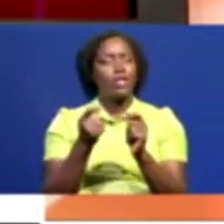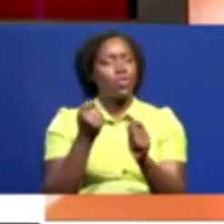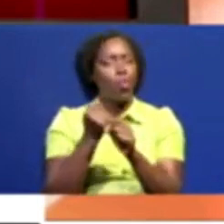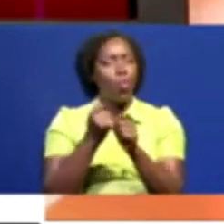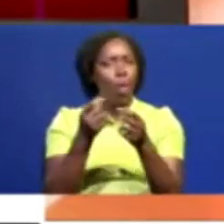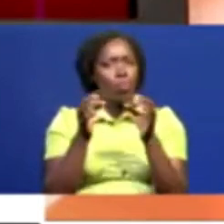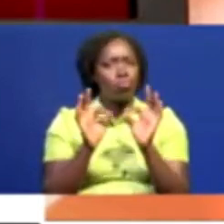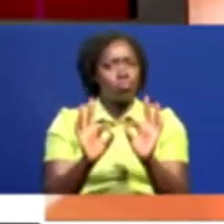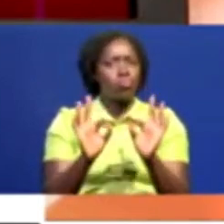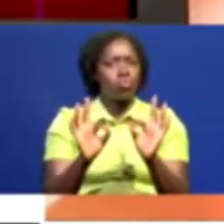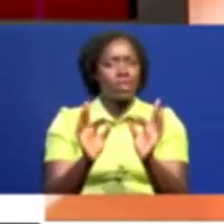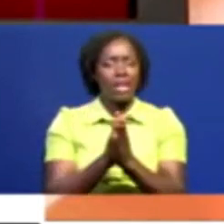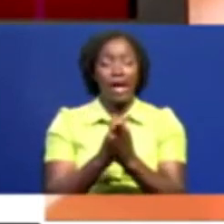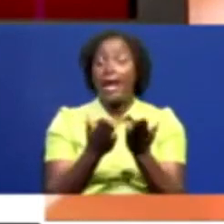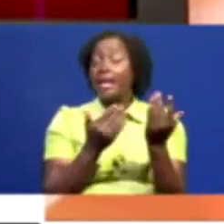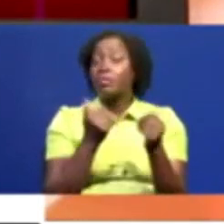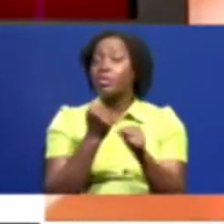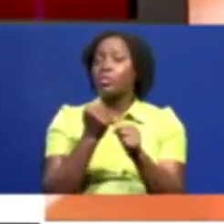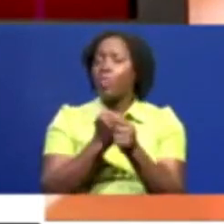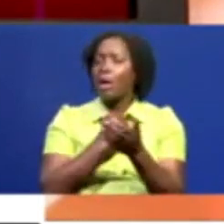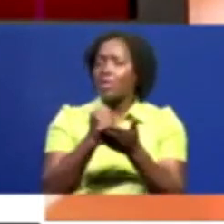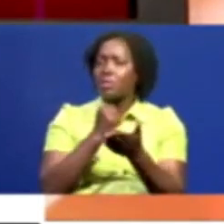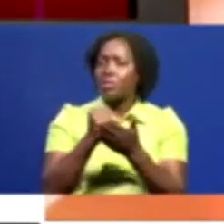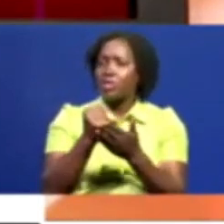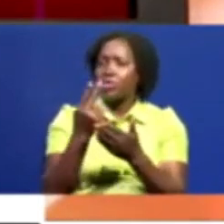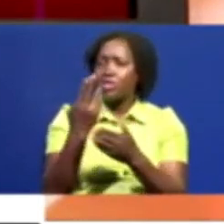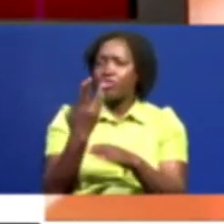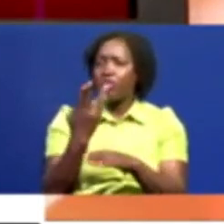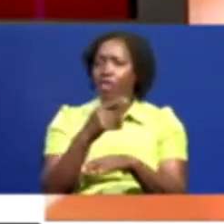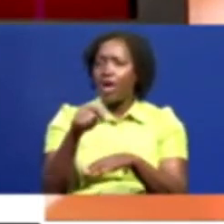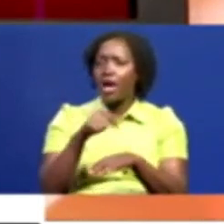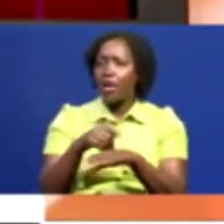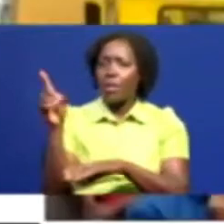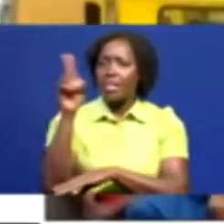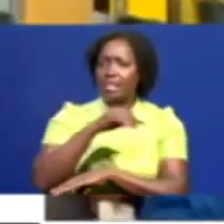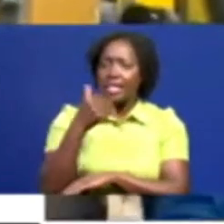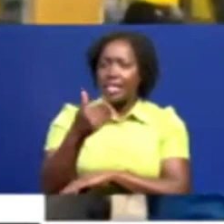kwamba zinatarajiwa kuchapisha paspoti kwa saa 24 kila siku.